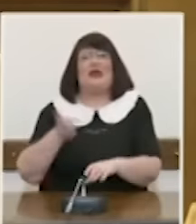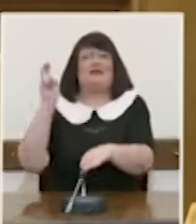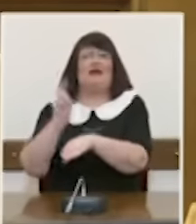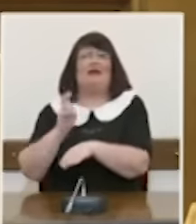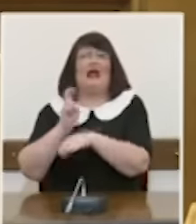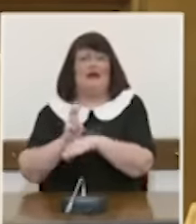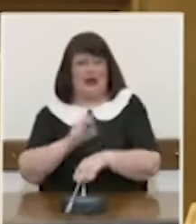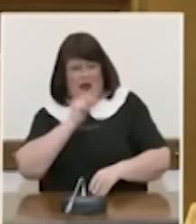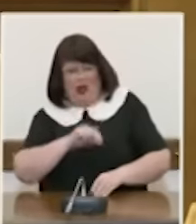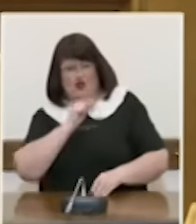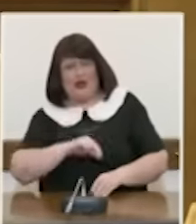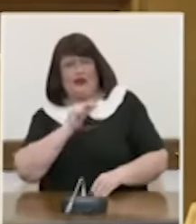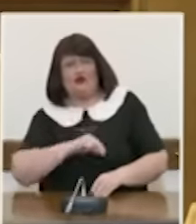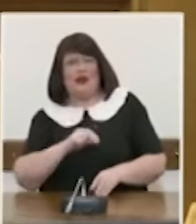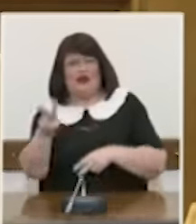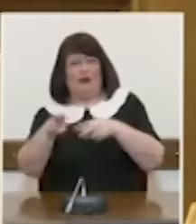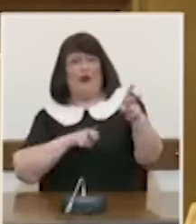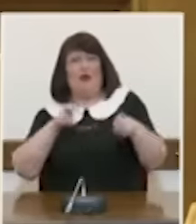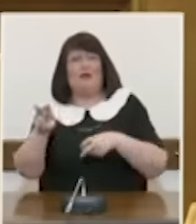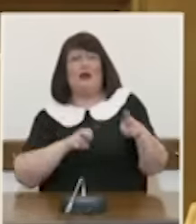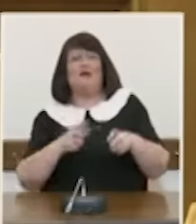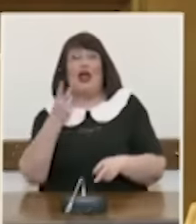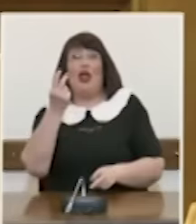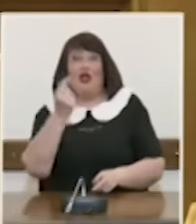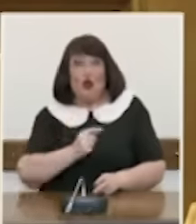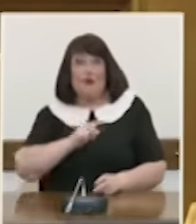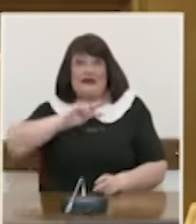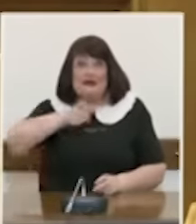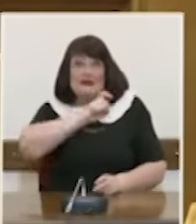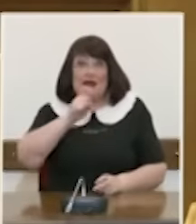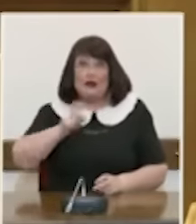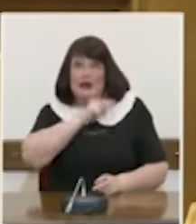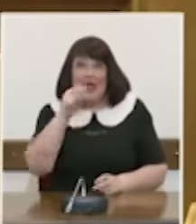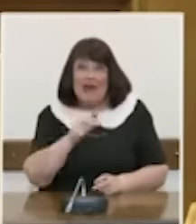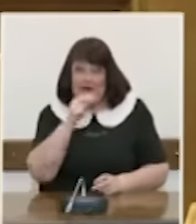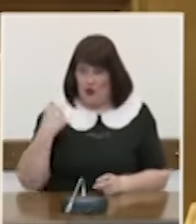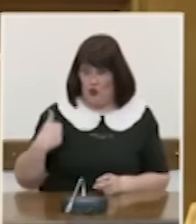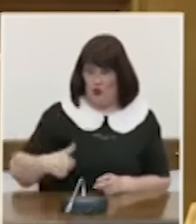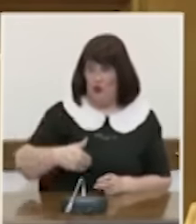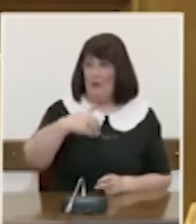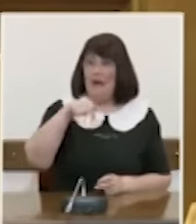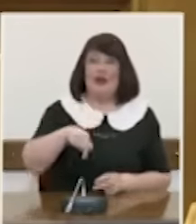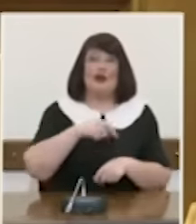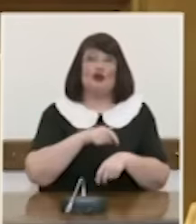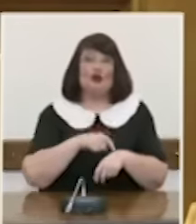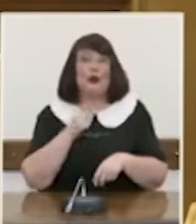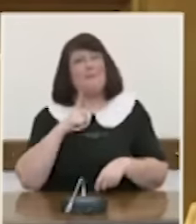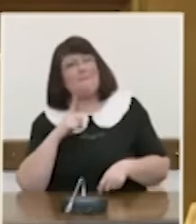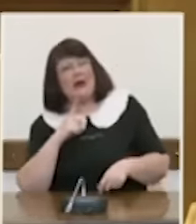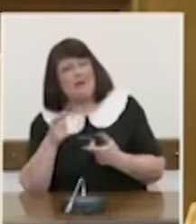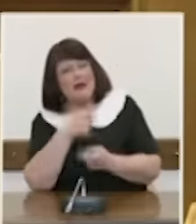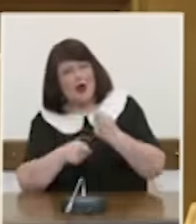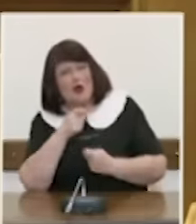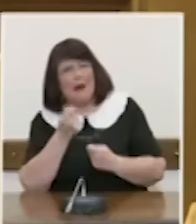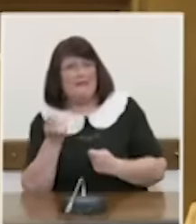που έχουν ξεπεράσει ήδη τα 2,5 δισεκατομμύρια ευρώ από την αρχή του έτους και σύμφωνα με τις εκτιμήσεις της αγοράς θα φτάσουν